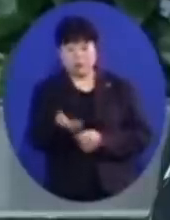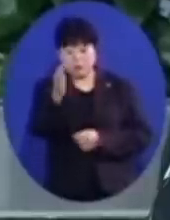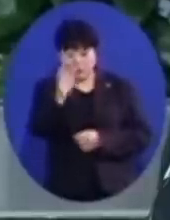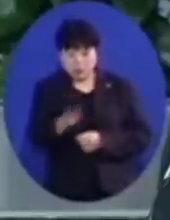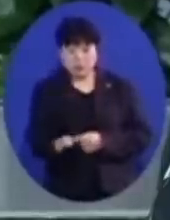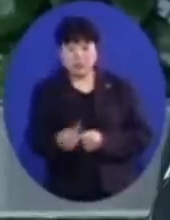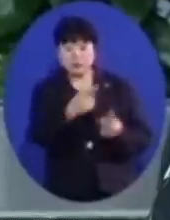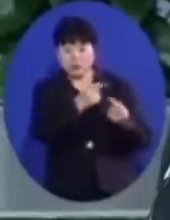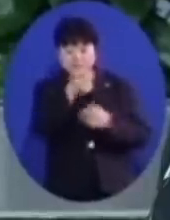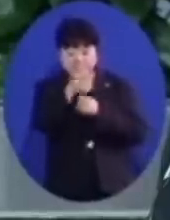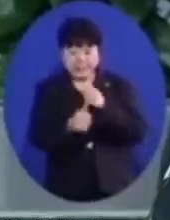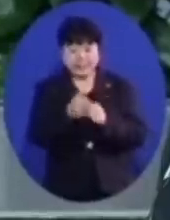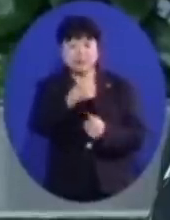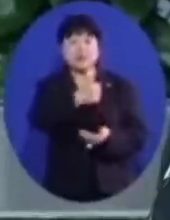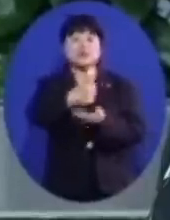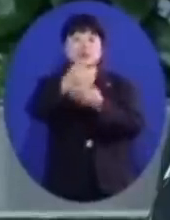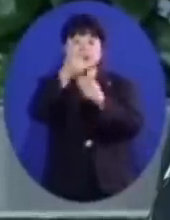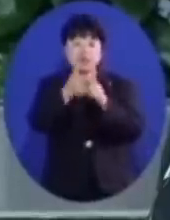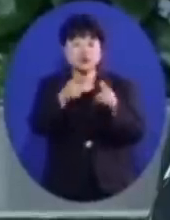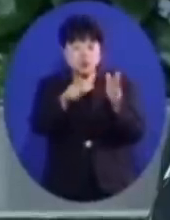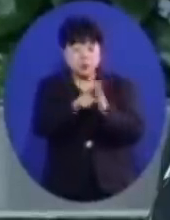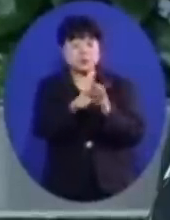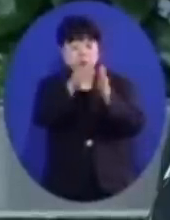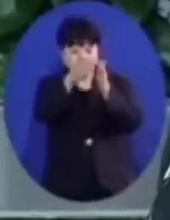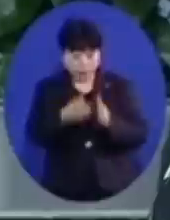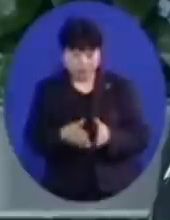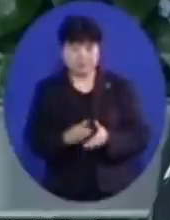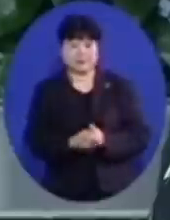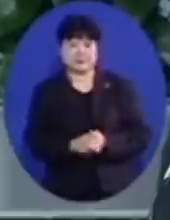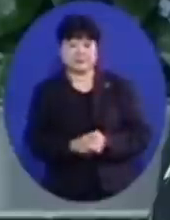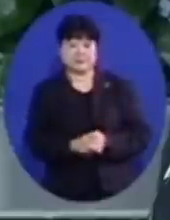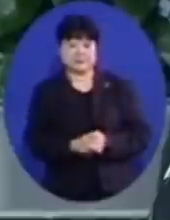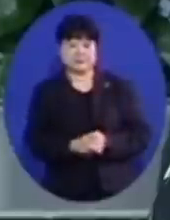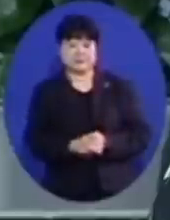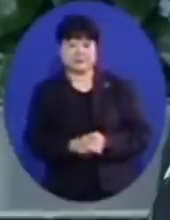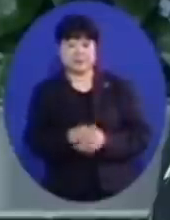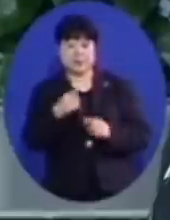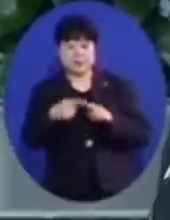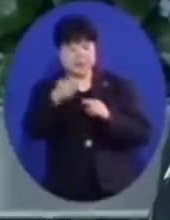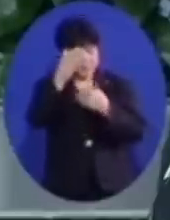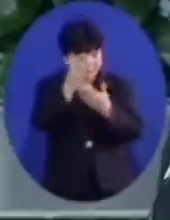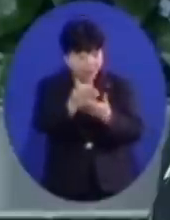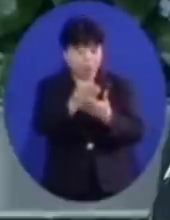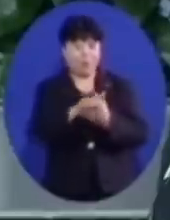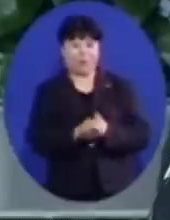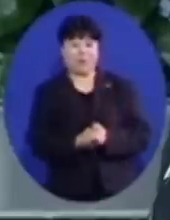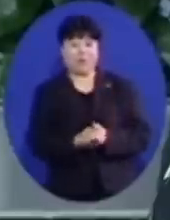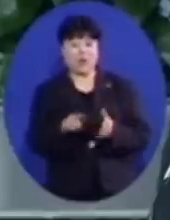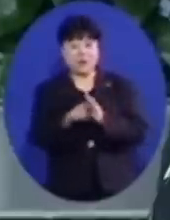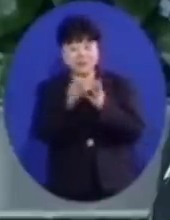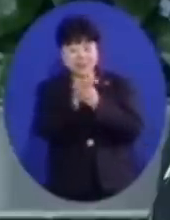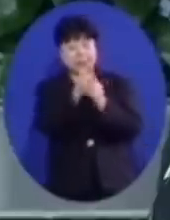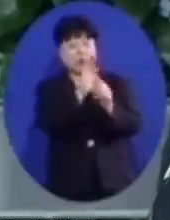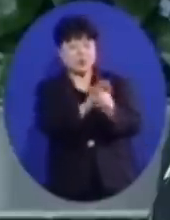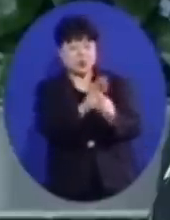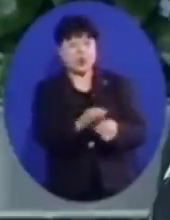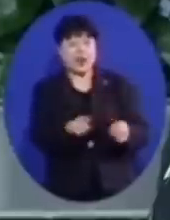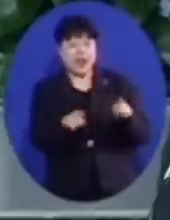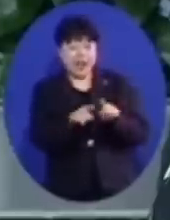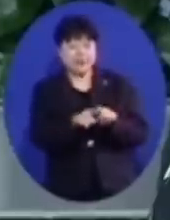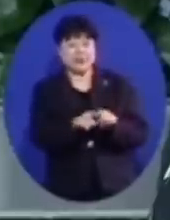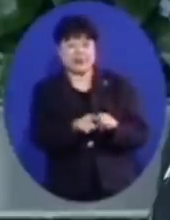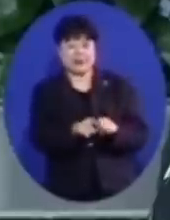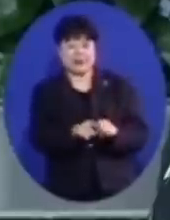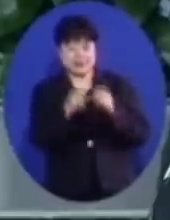다 같이 하나님을 섬기고 예수님을 믿음으로 비평하면 안 된다 위에서 기도해주고 함께